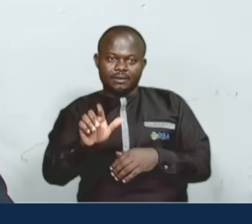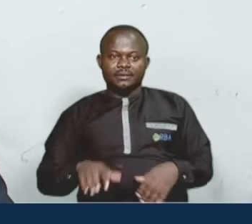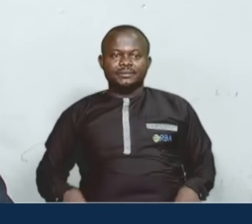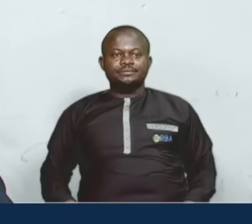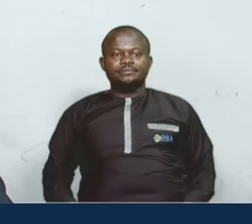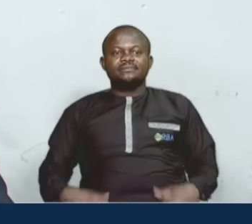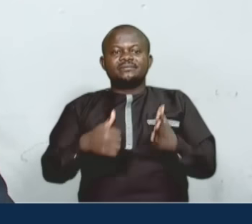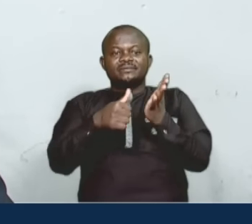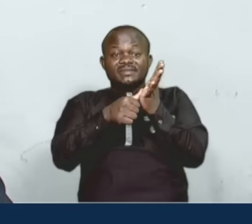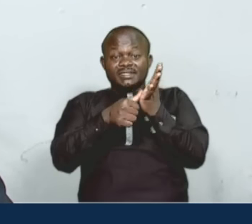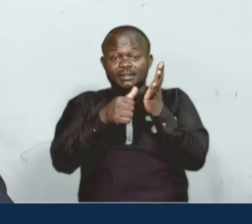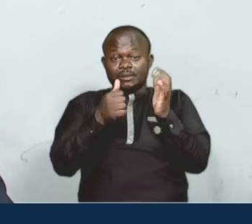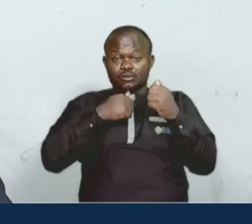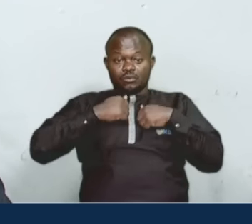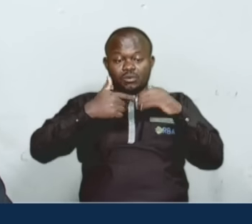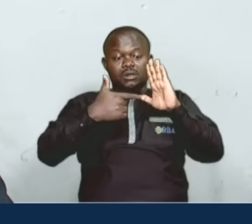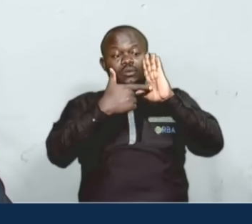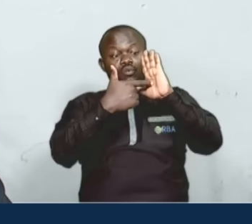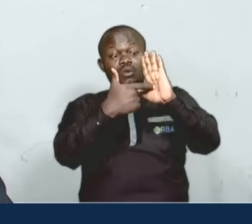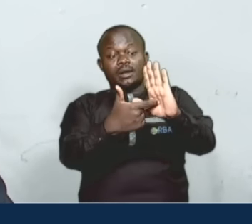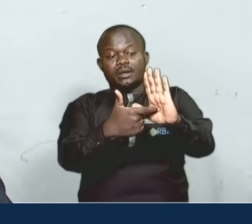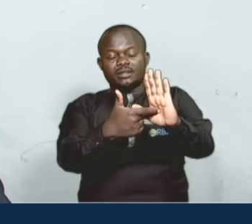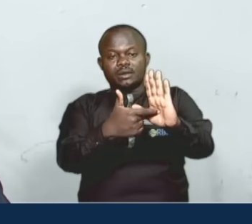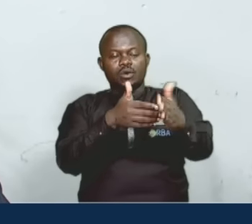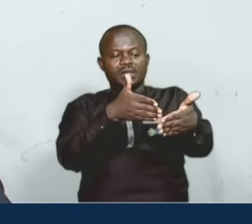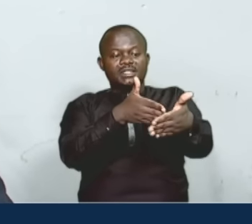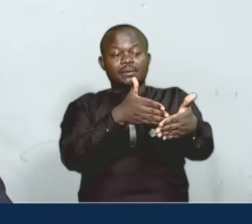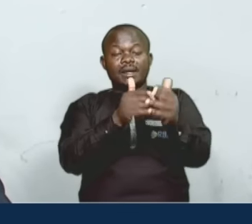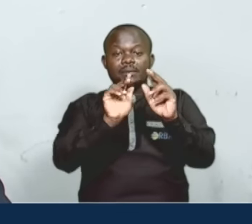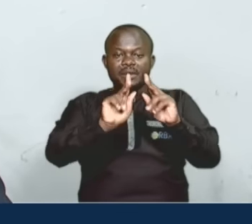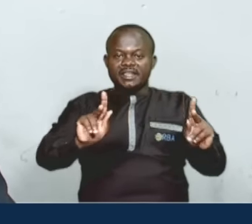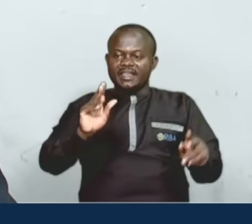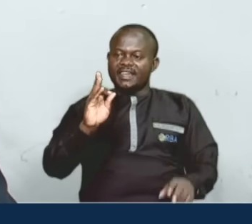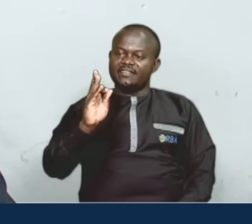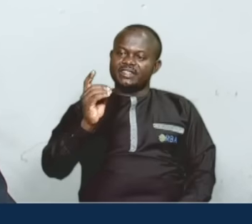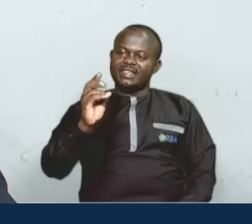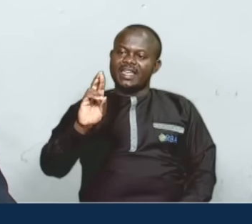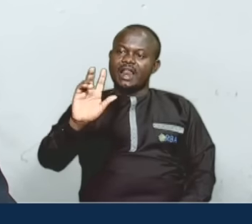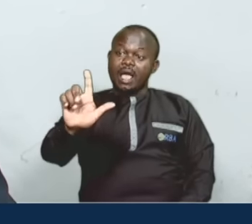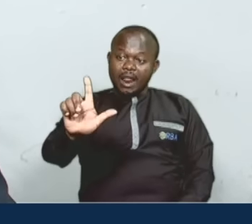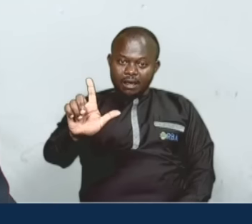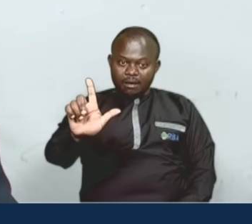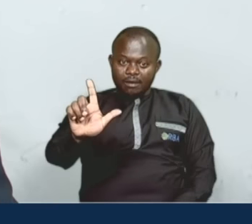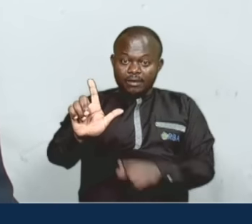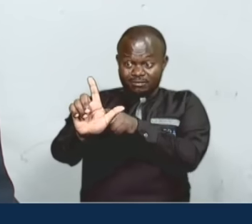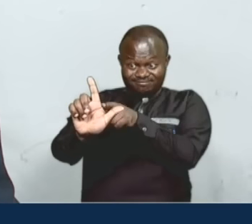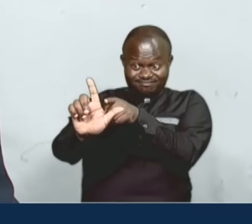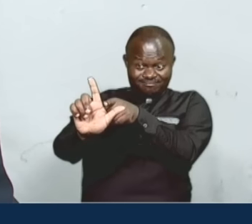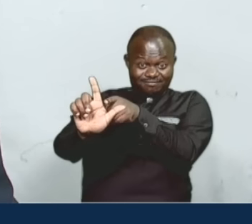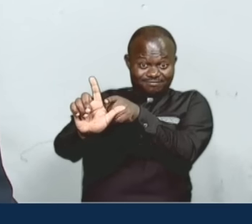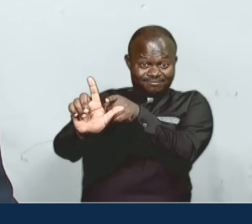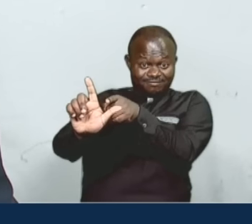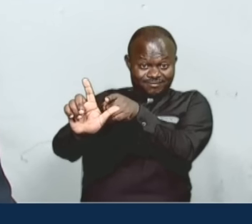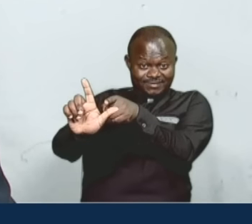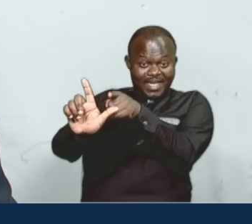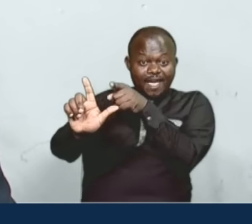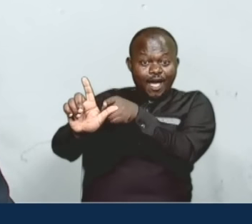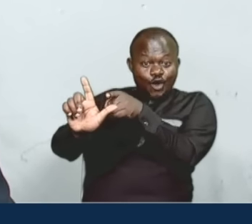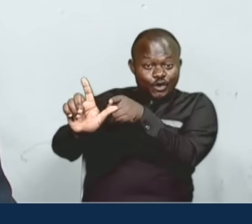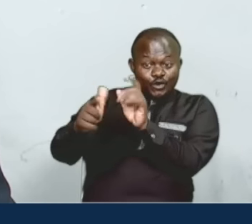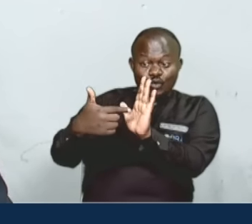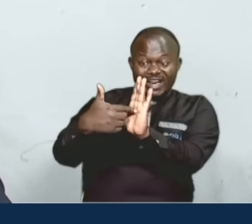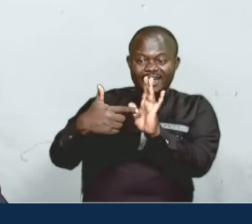Rwanda rugaragaza yuko kibangamiye amahoro FDLR noneho aho kuba wakabaye ugaragaza